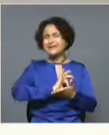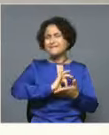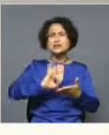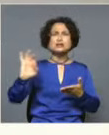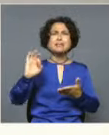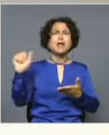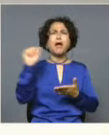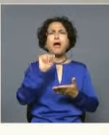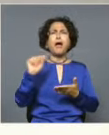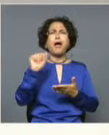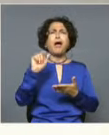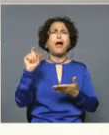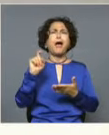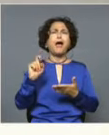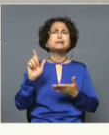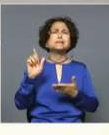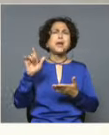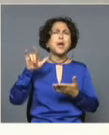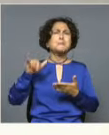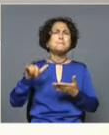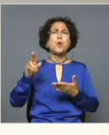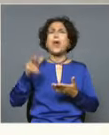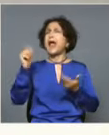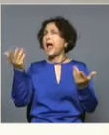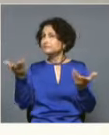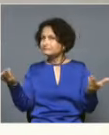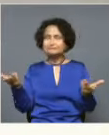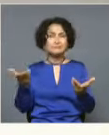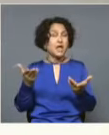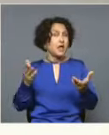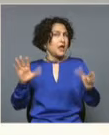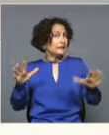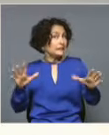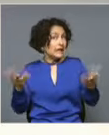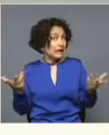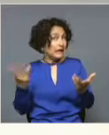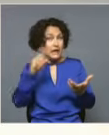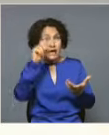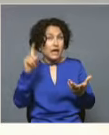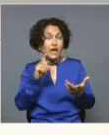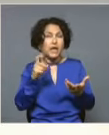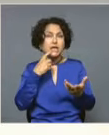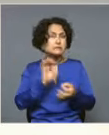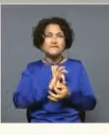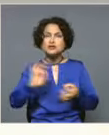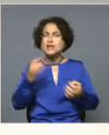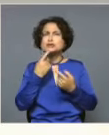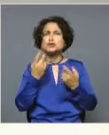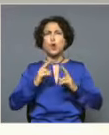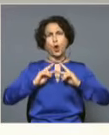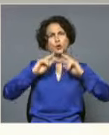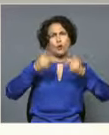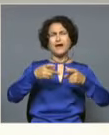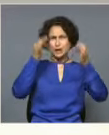български език. Краткият отговор на въпроса дали е съвършена и защо е съвършена е защото е отговаряла